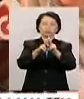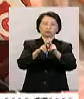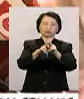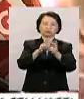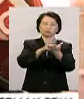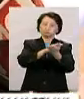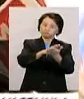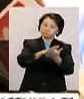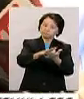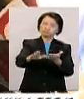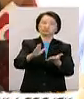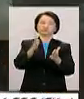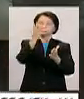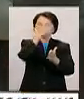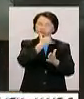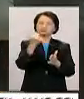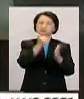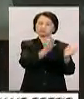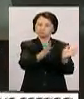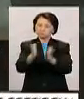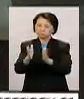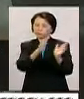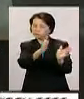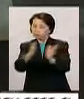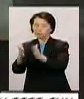lebih menarik dan lebih tersusun.